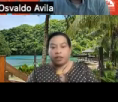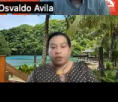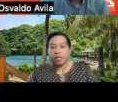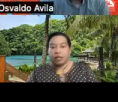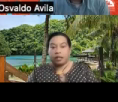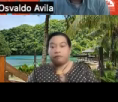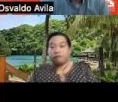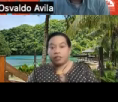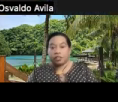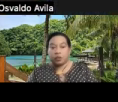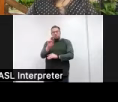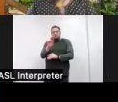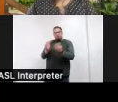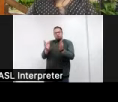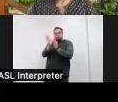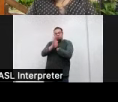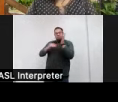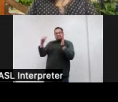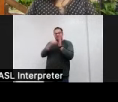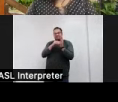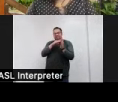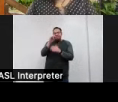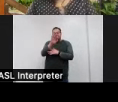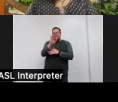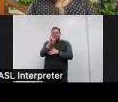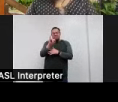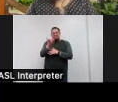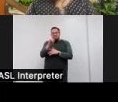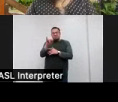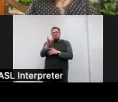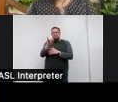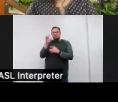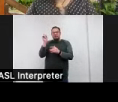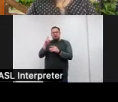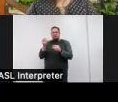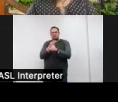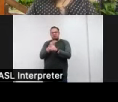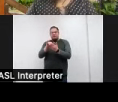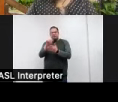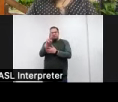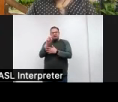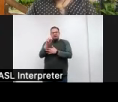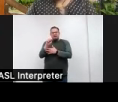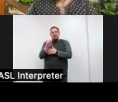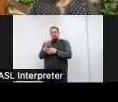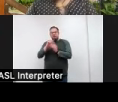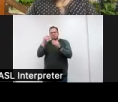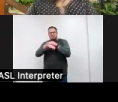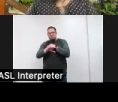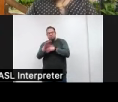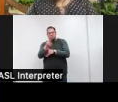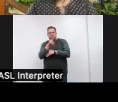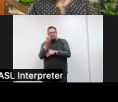مالية فدرالية أو عندما تدخل مكتبا وغالبا ما تشارك عملك معه في خط الوسط وخريطة